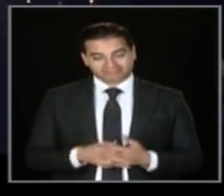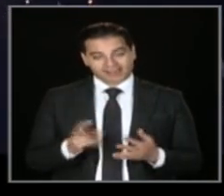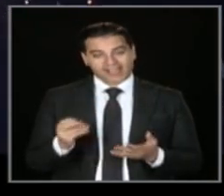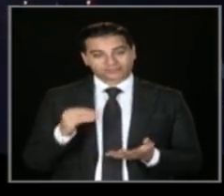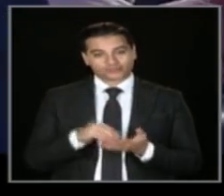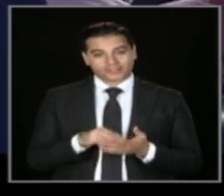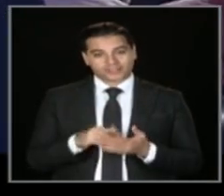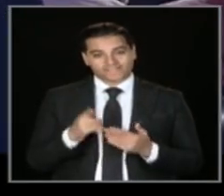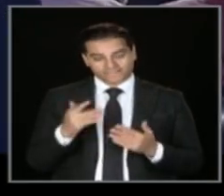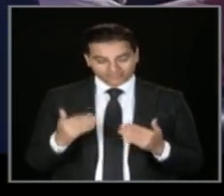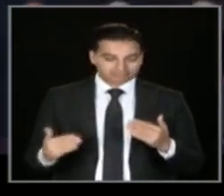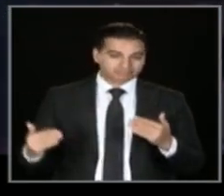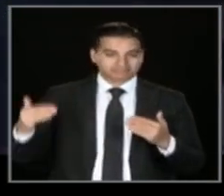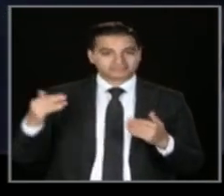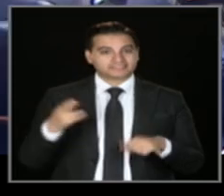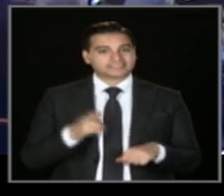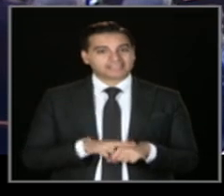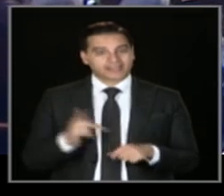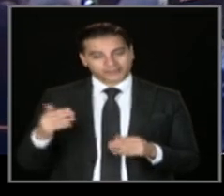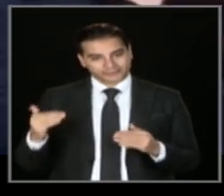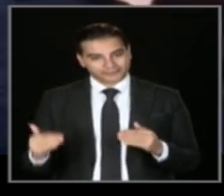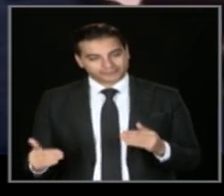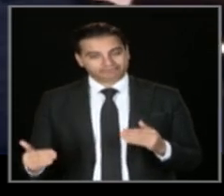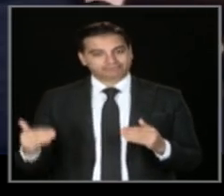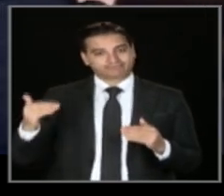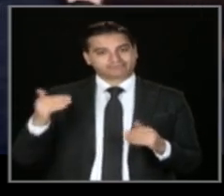25 نقطة رجعوا فريق أخناتون في المباراة.